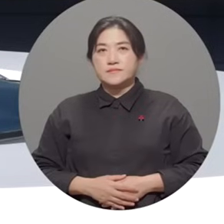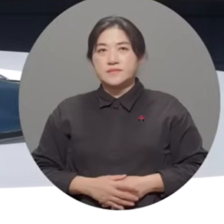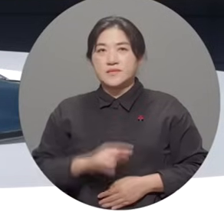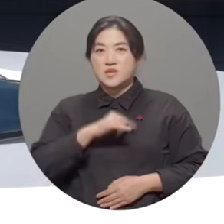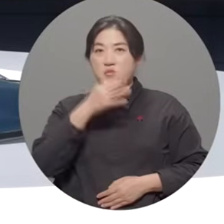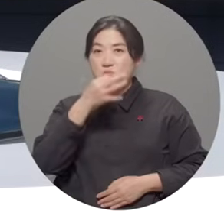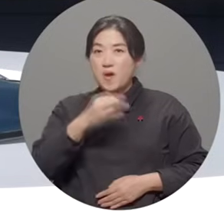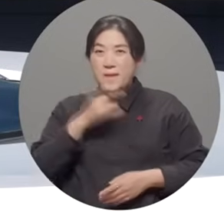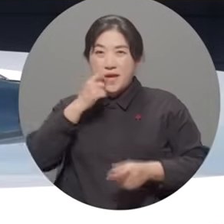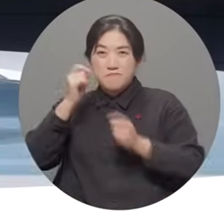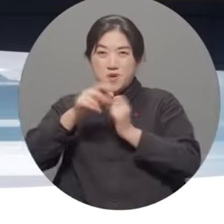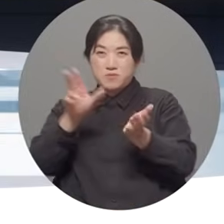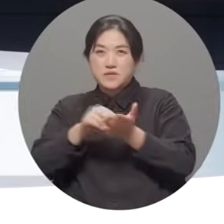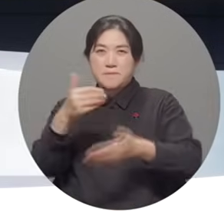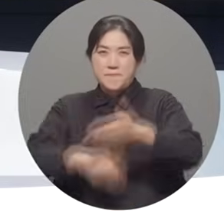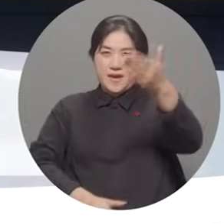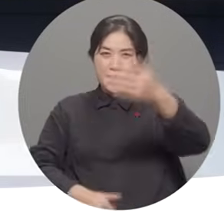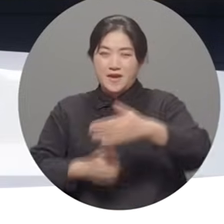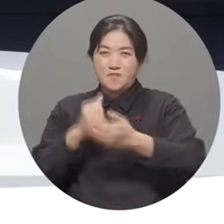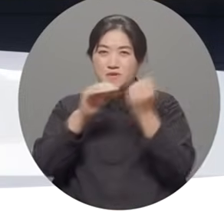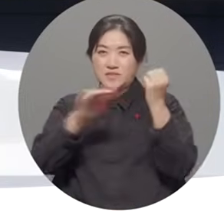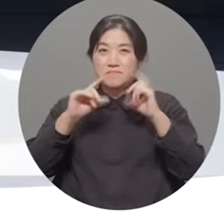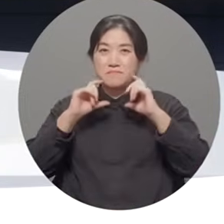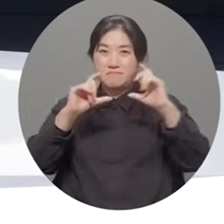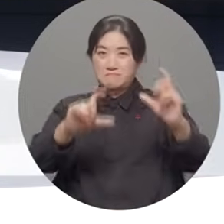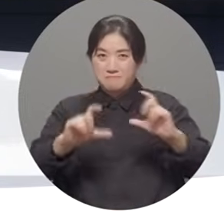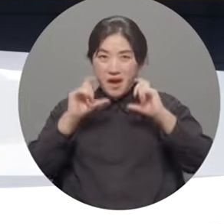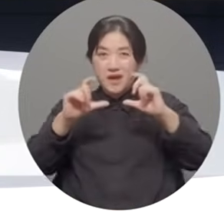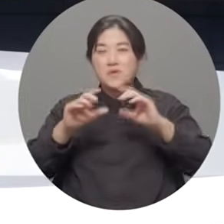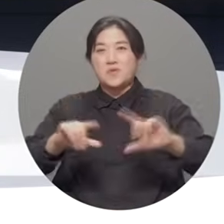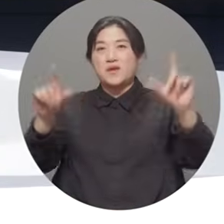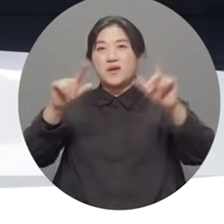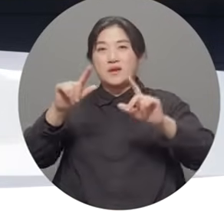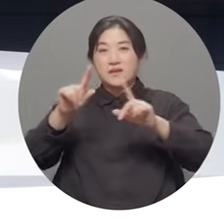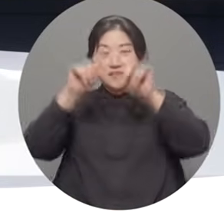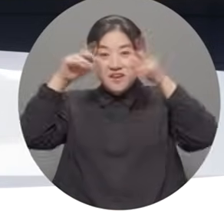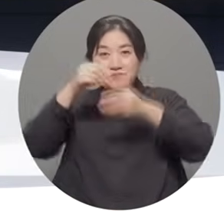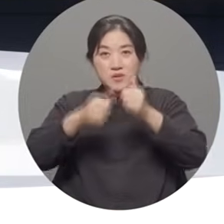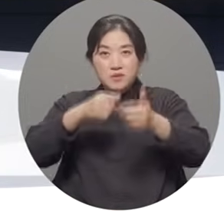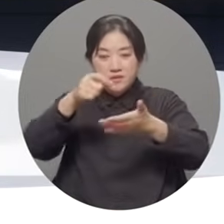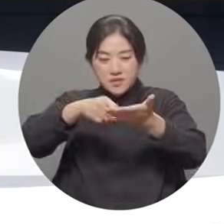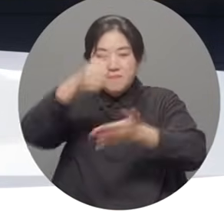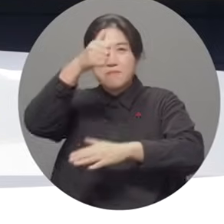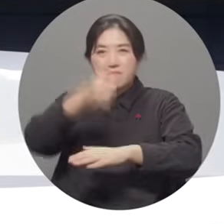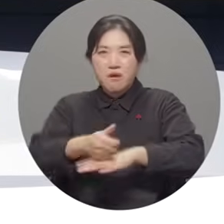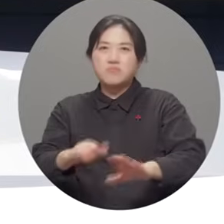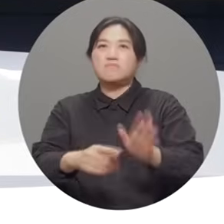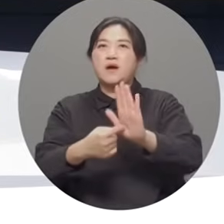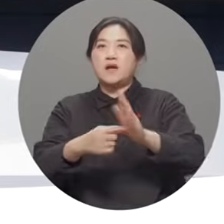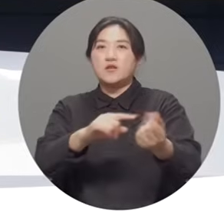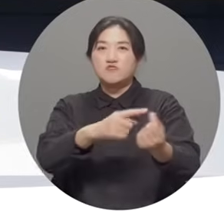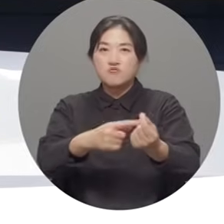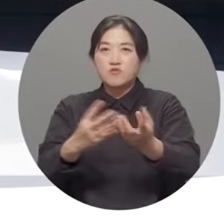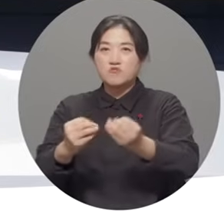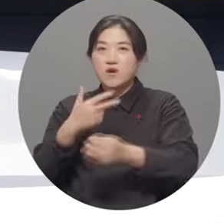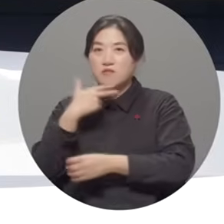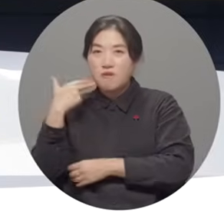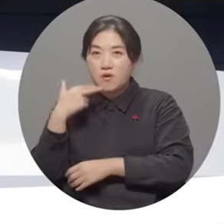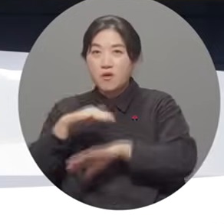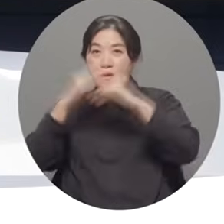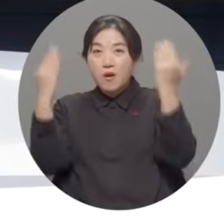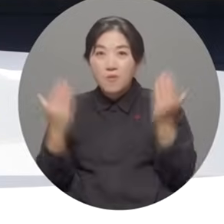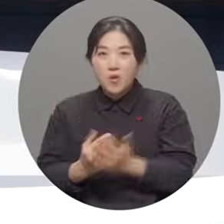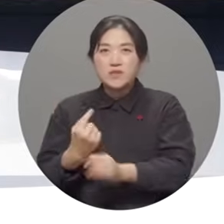이른바 킬러 문항 배제라는 원칙을 밝힌 올해 수능의 채점 결과가 오늘 발표됐습니다. 국어, 수학, 영어